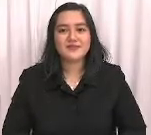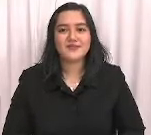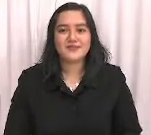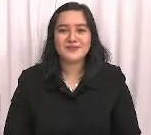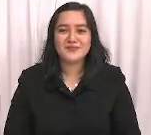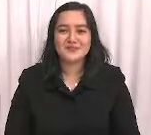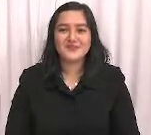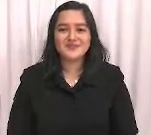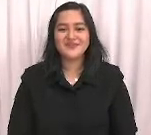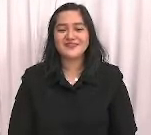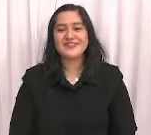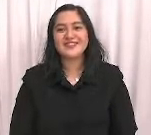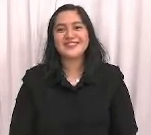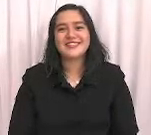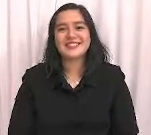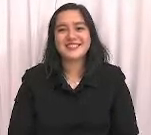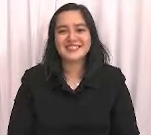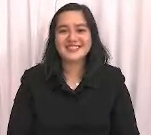All right.